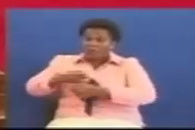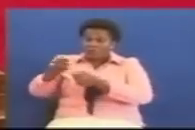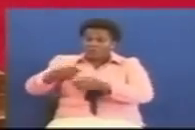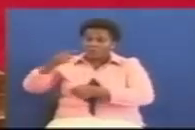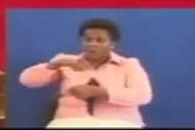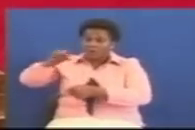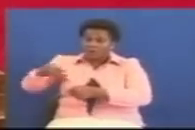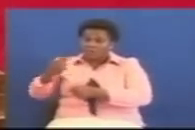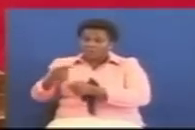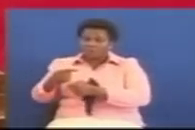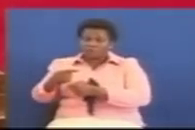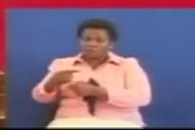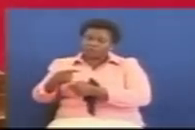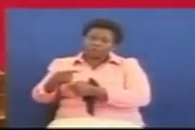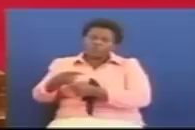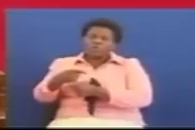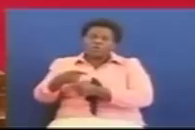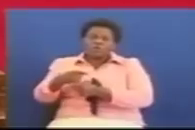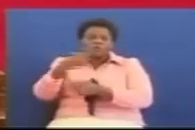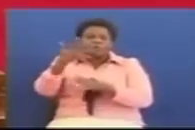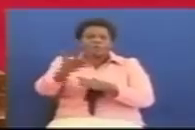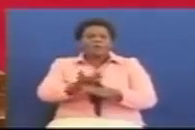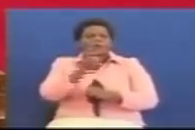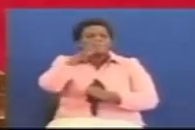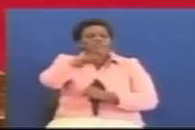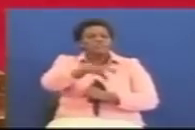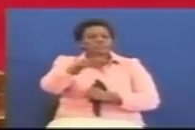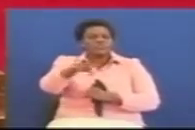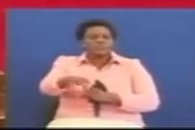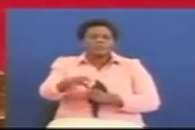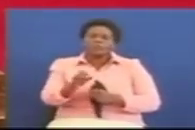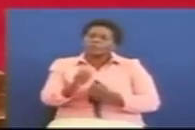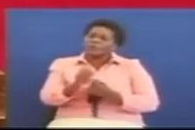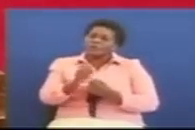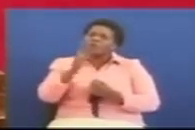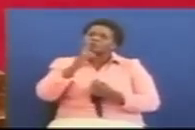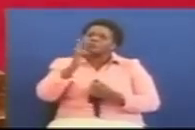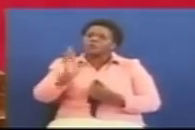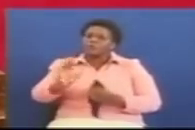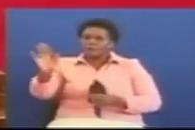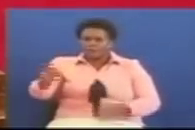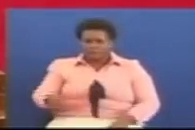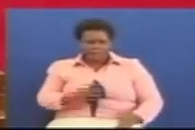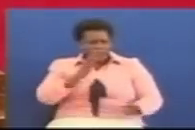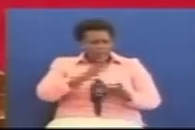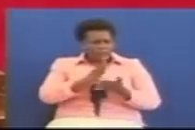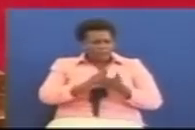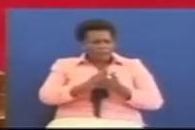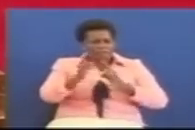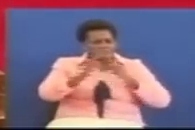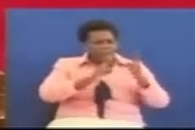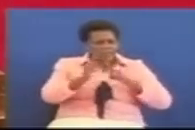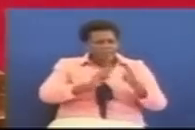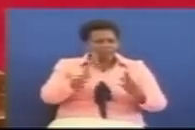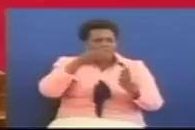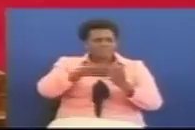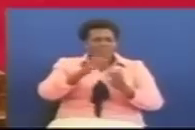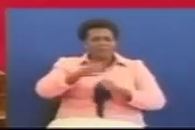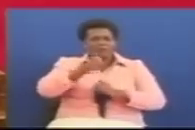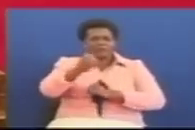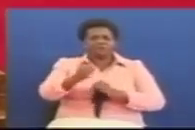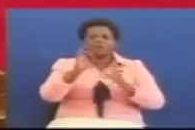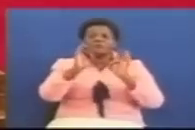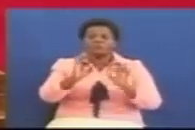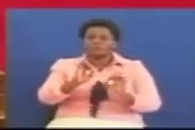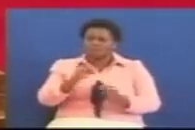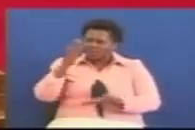nafuu. Mazungumzo hayo yamefikia hatua nzuri na matarajio ni kufungua milango ya soko hilo na hivyo kuongeza kipato